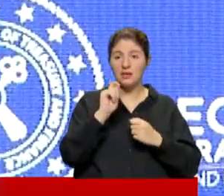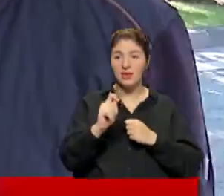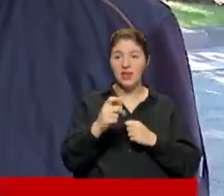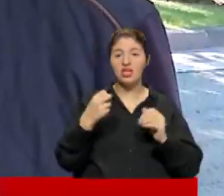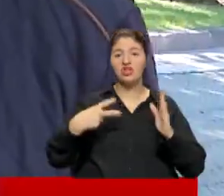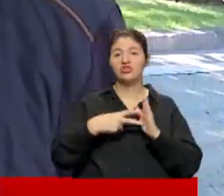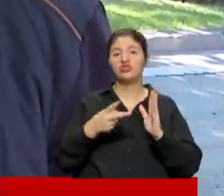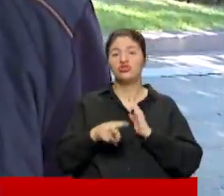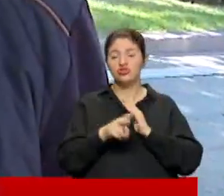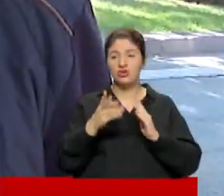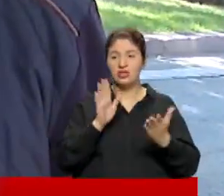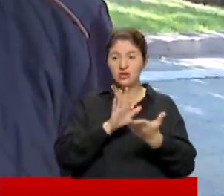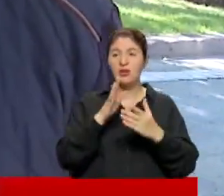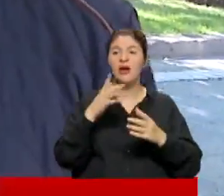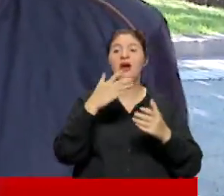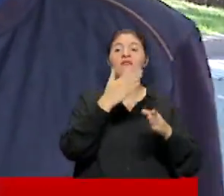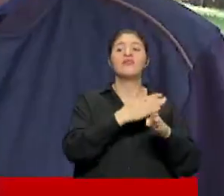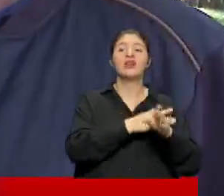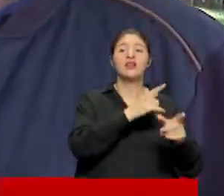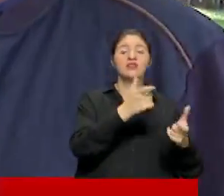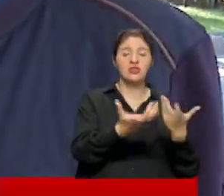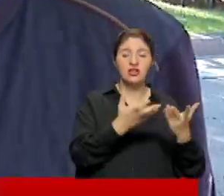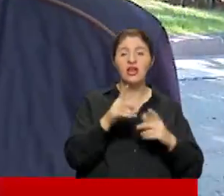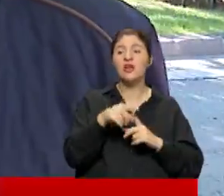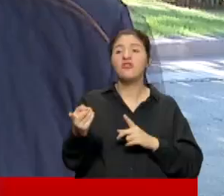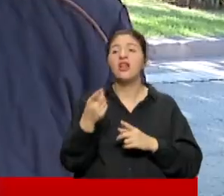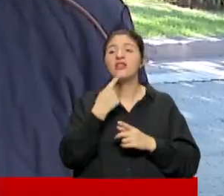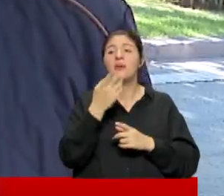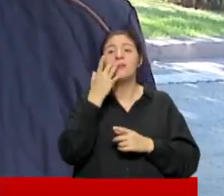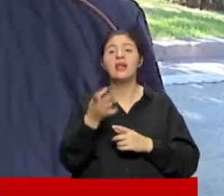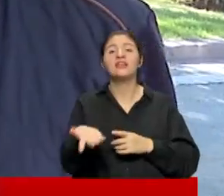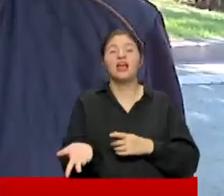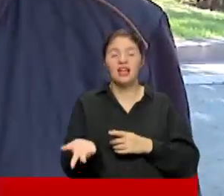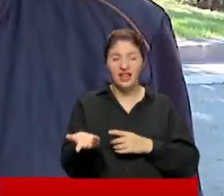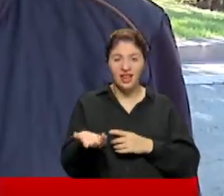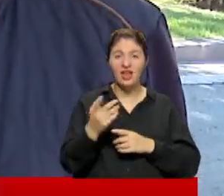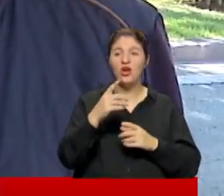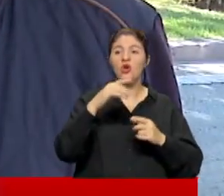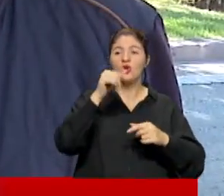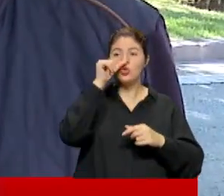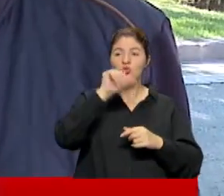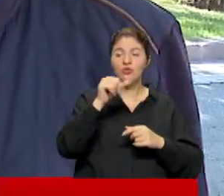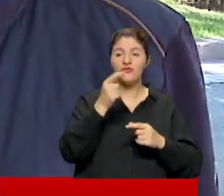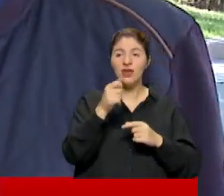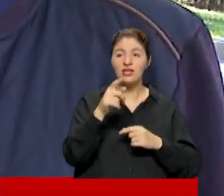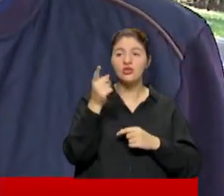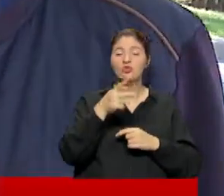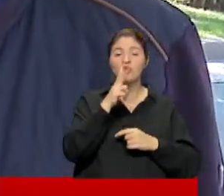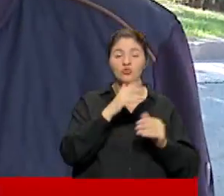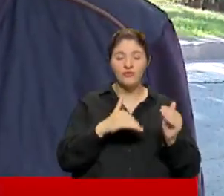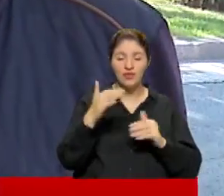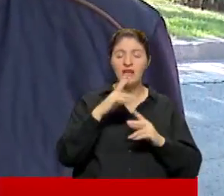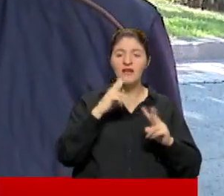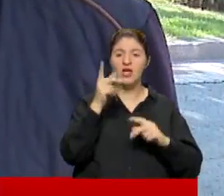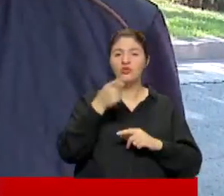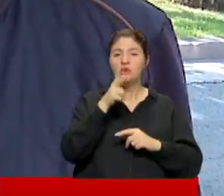yaklaşım vatandaş tencere diyor Onlar heterodoks diyor Ne dedikleri belli değil tüp fiyatları % 300 aşmış durumda elektrik fiyatları % 300